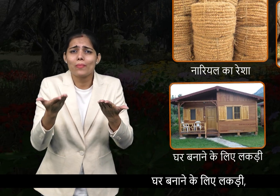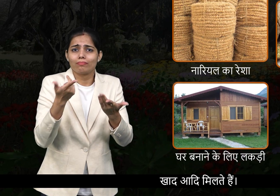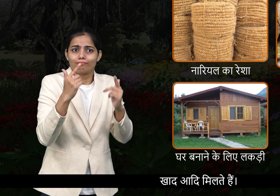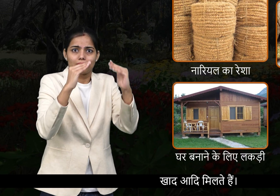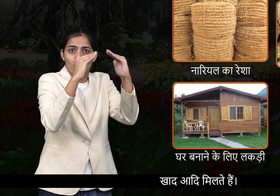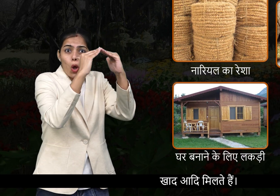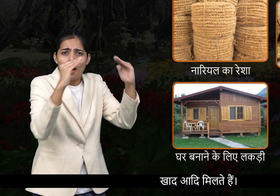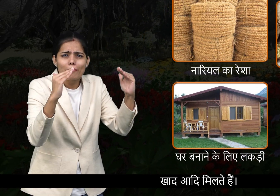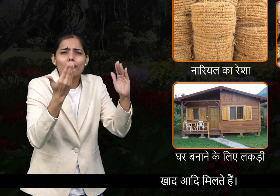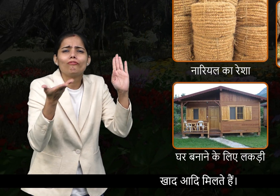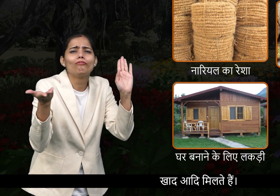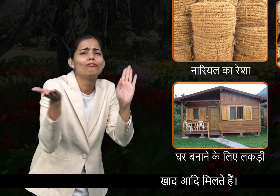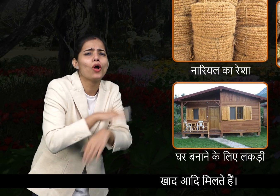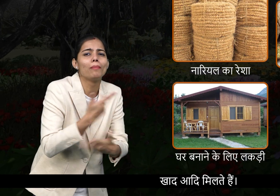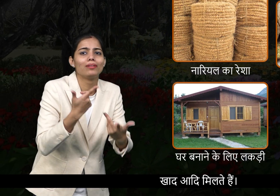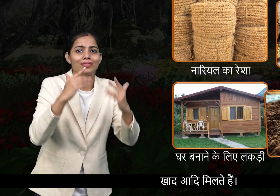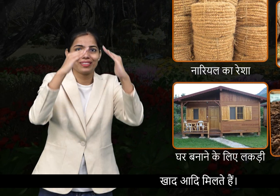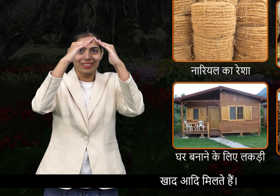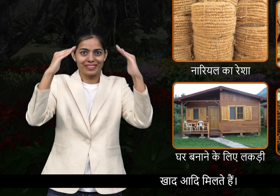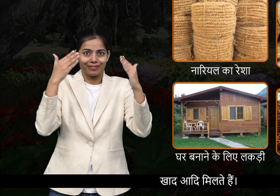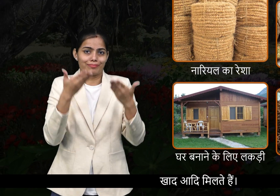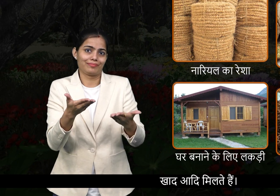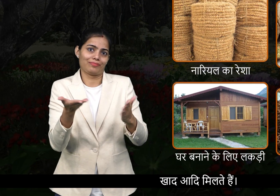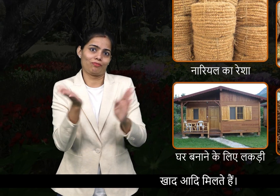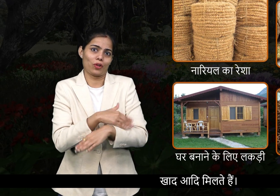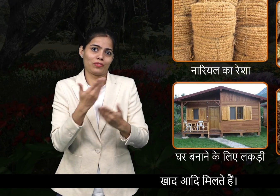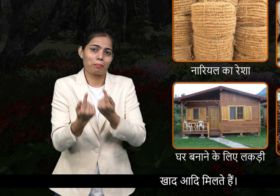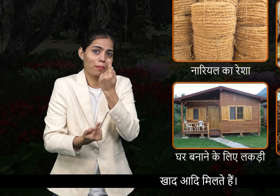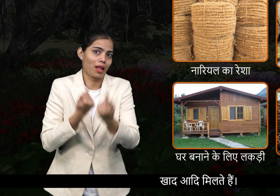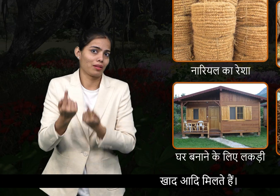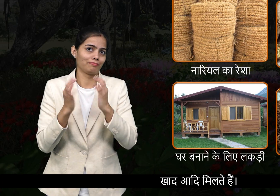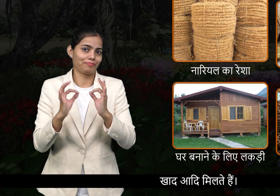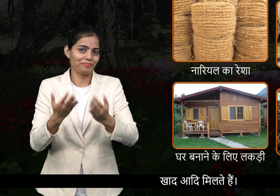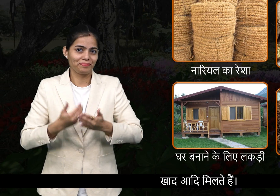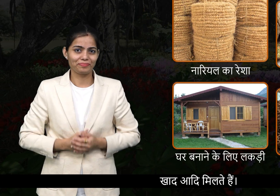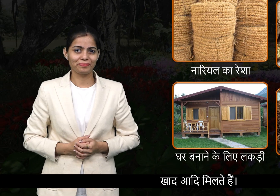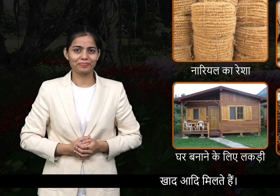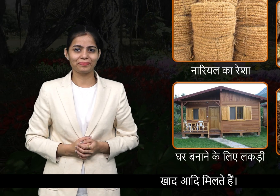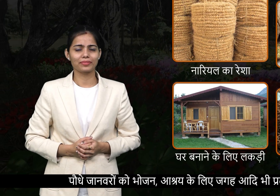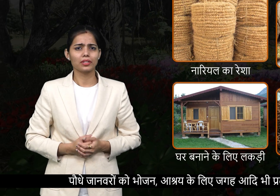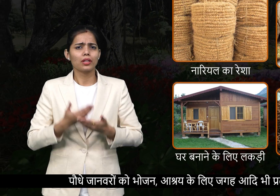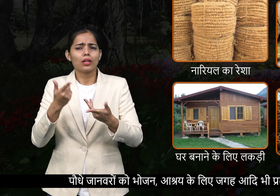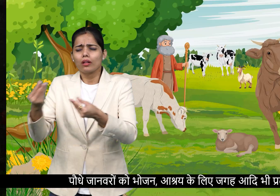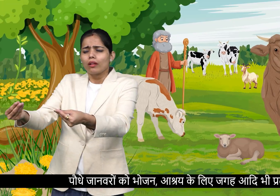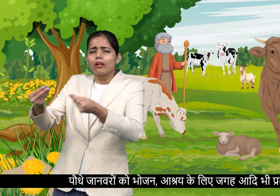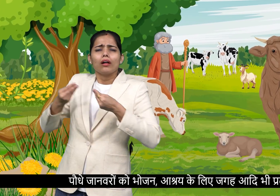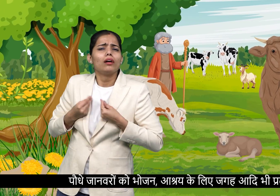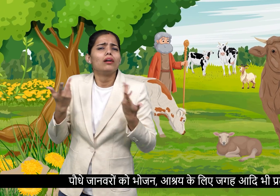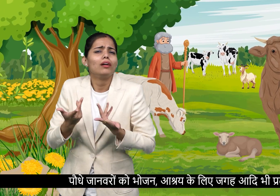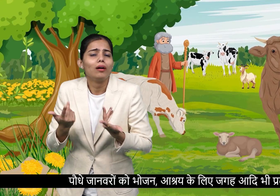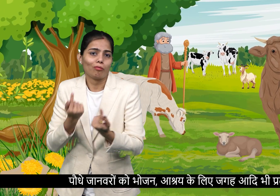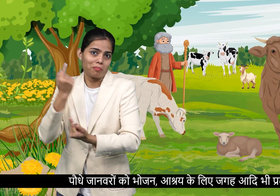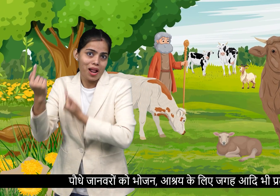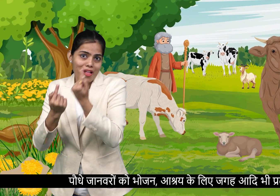लकड़ी, खाद आदि मिलते हैं। पौधे जानवरों को